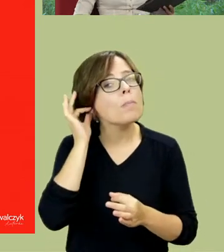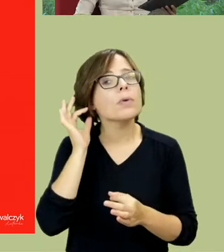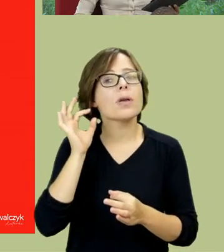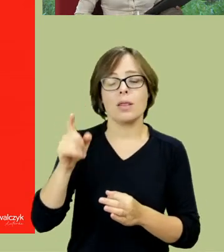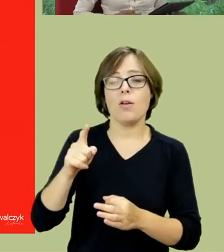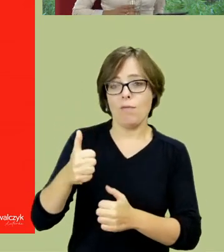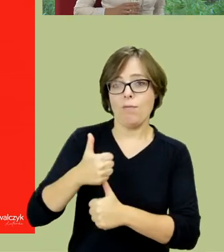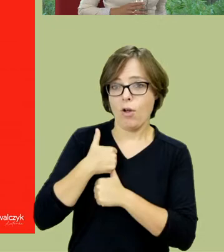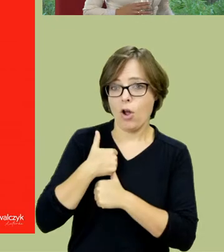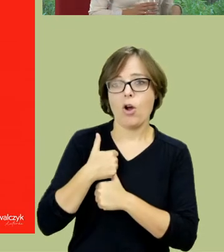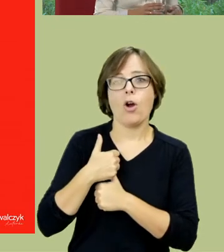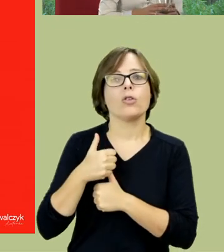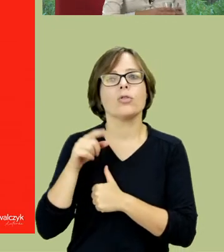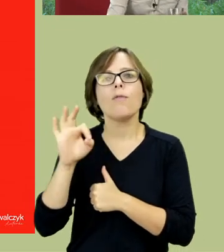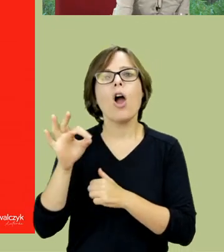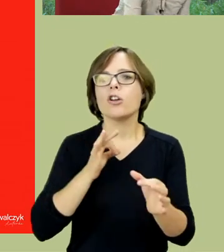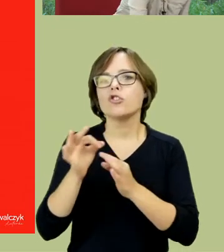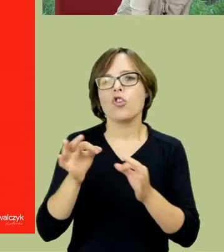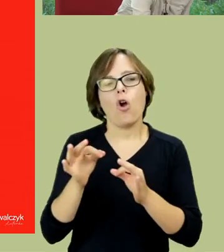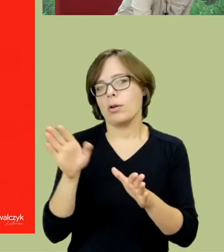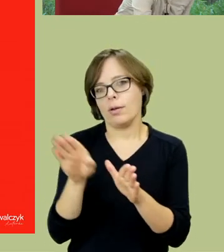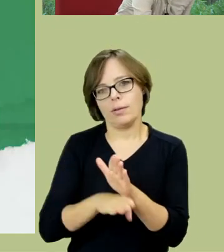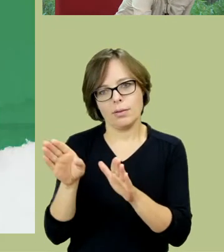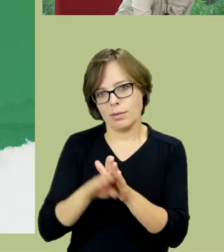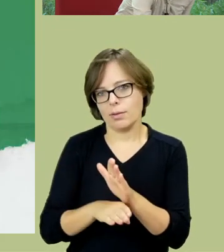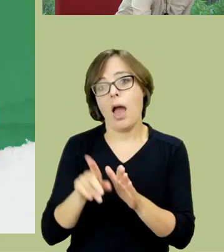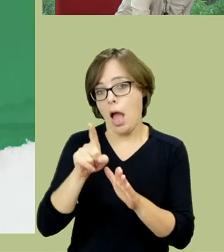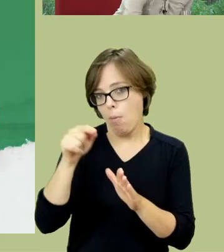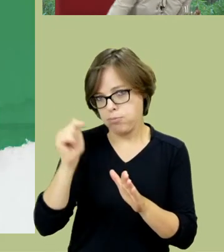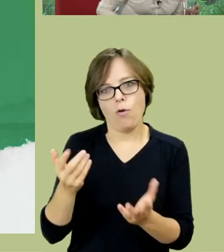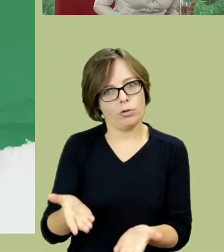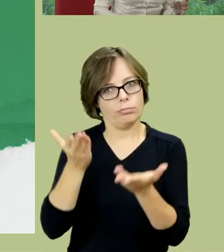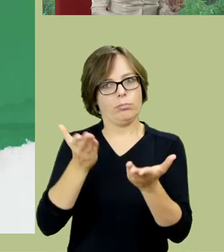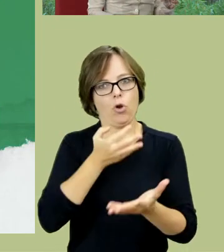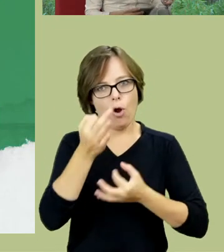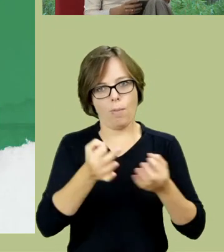a z pewnością na to zasługują.